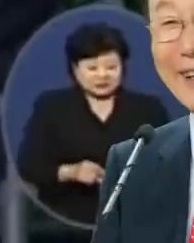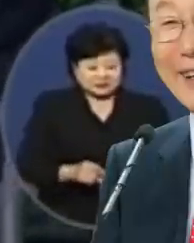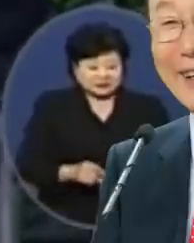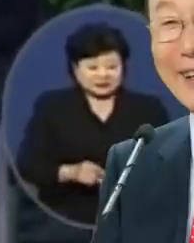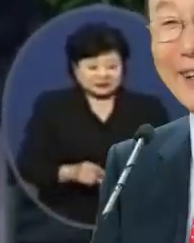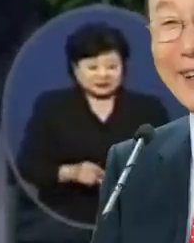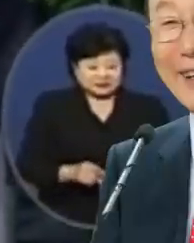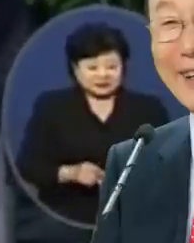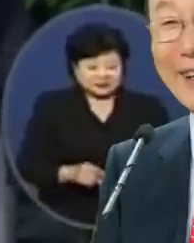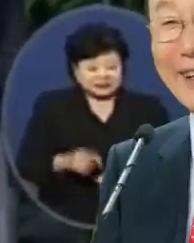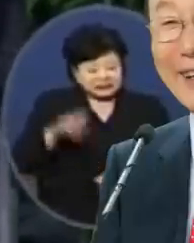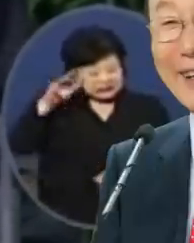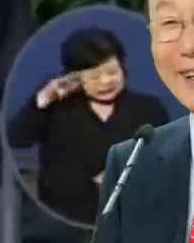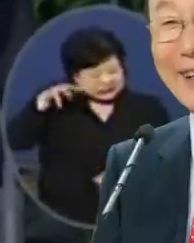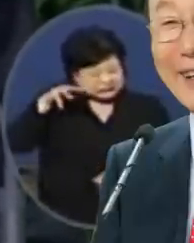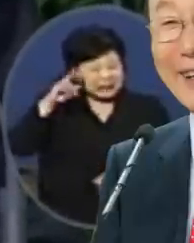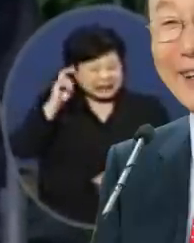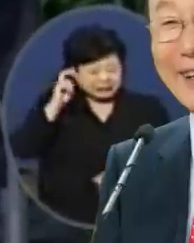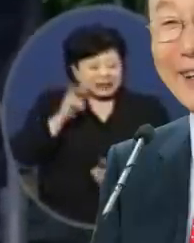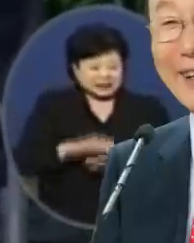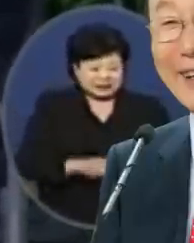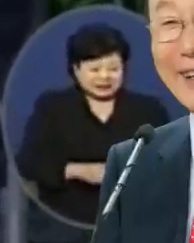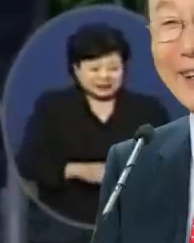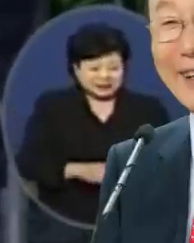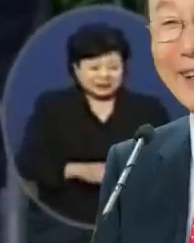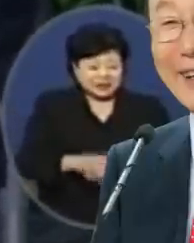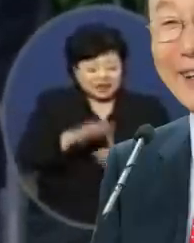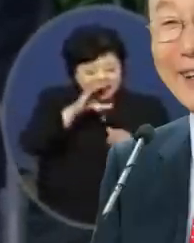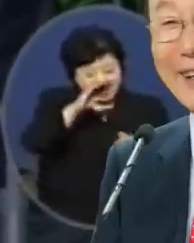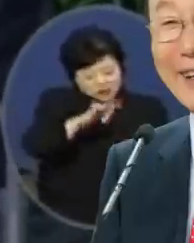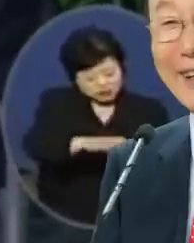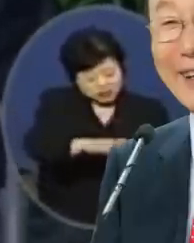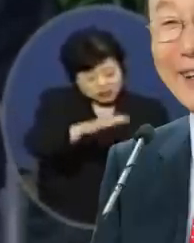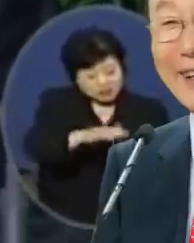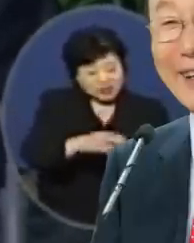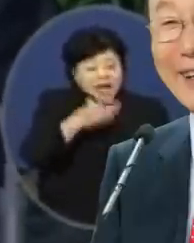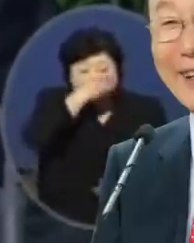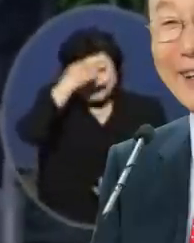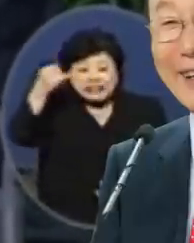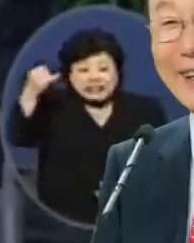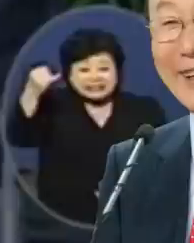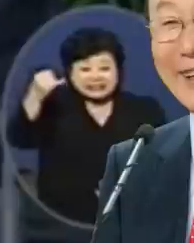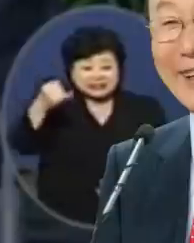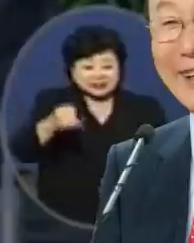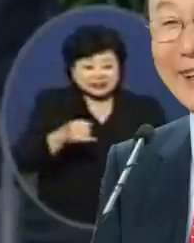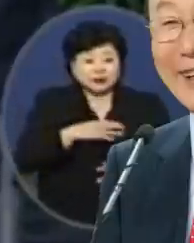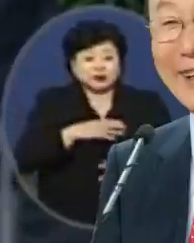아 치매에 걸렸구나, 그래서 내가 안수나 해줘야 되겠다고. 할머니